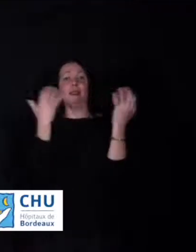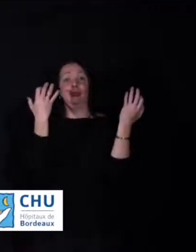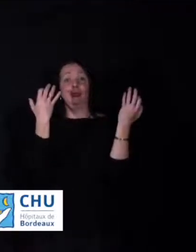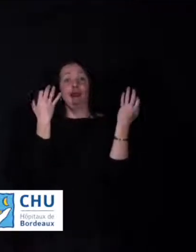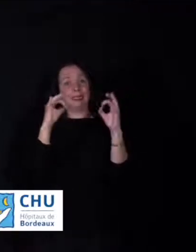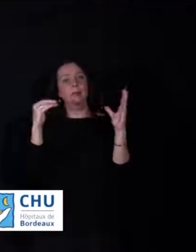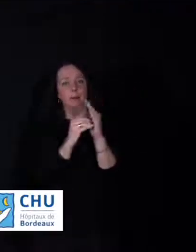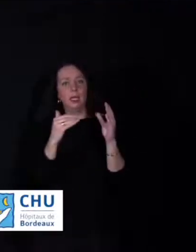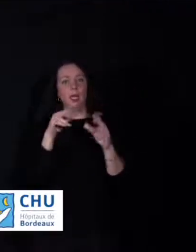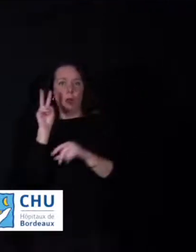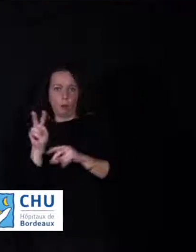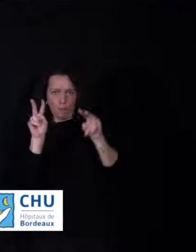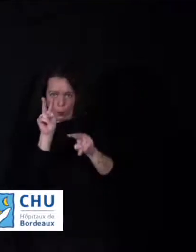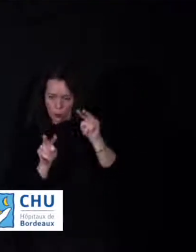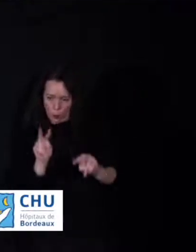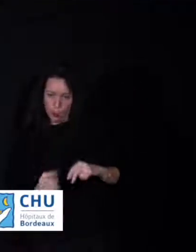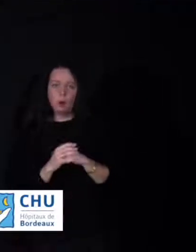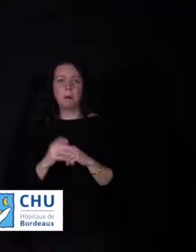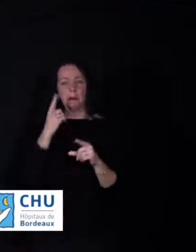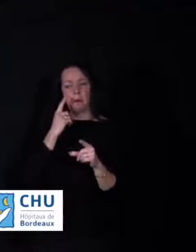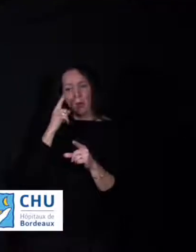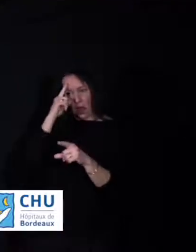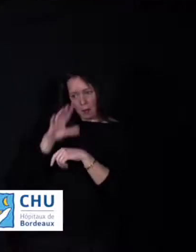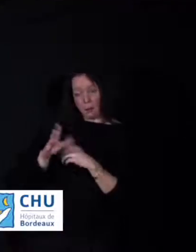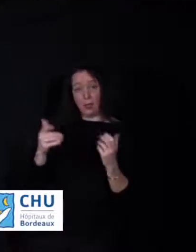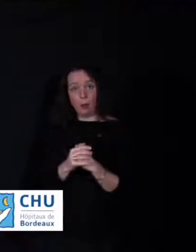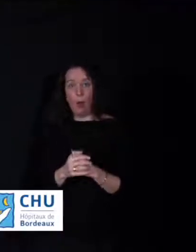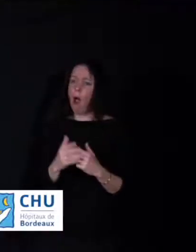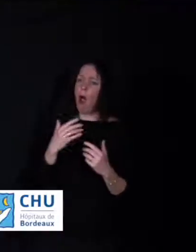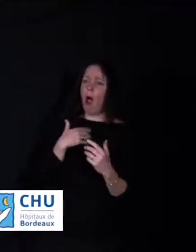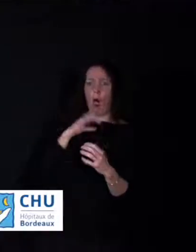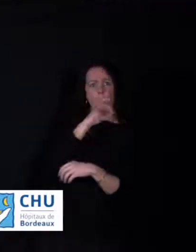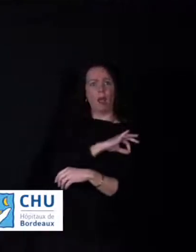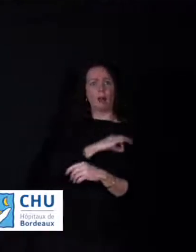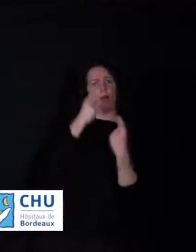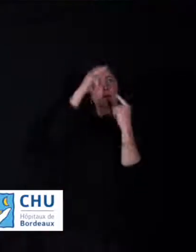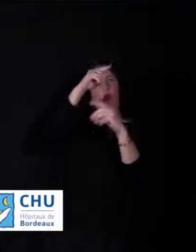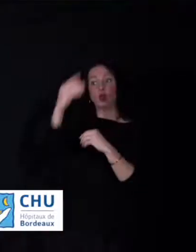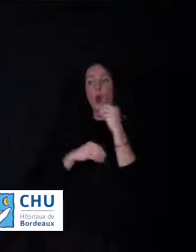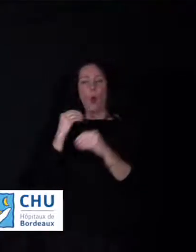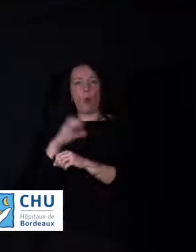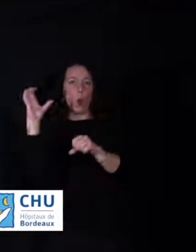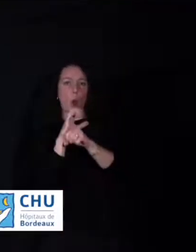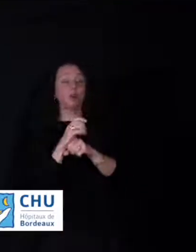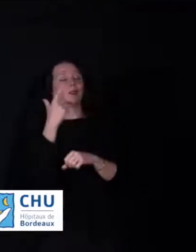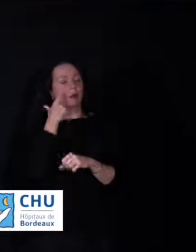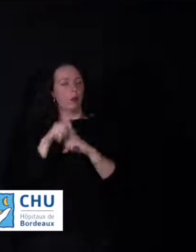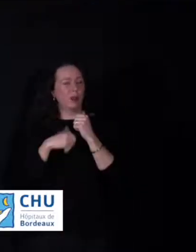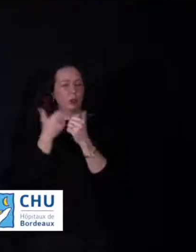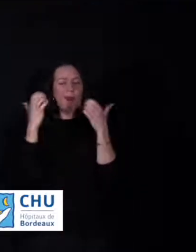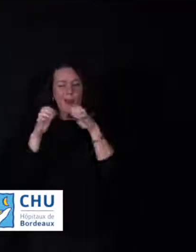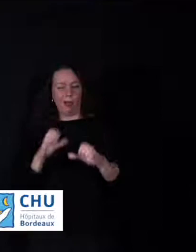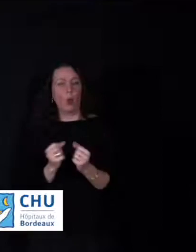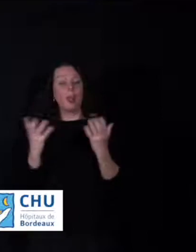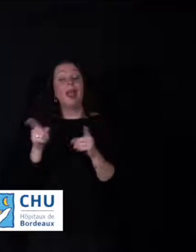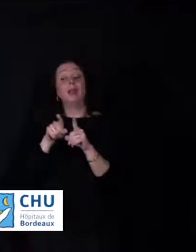et on a regardé si c'était une opinion pro-vaccin ou anti-vaccin, le nombre de vues, vous verrez c'est intéressant, et l'année d'ajout